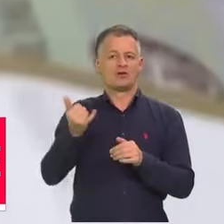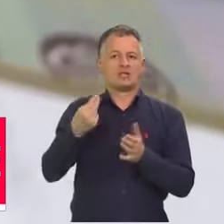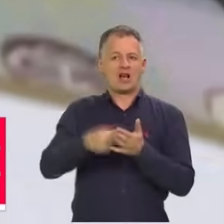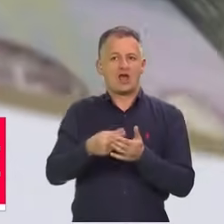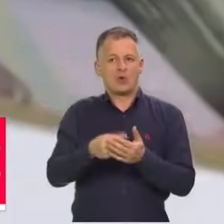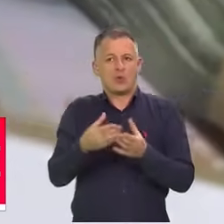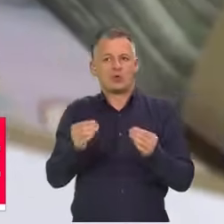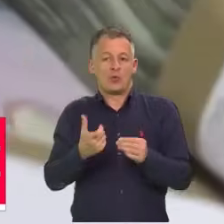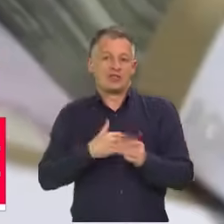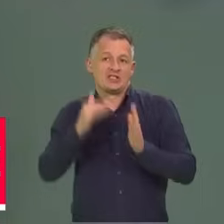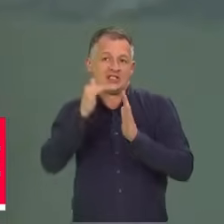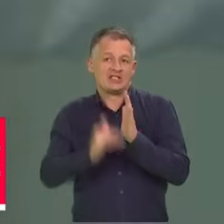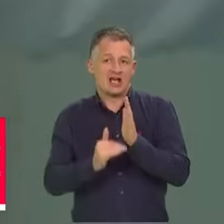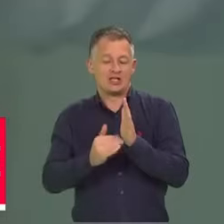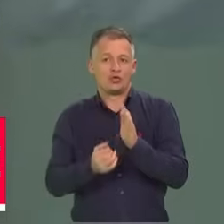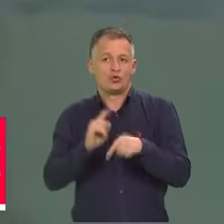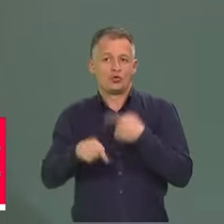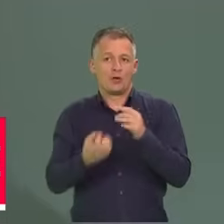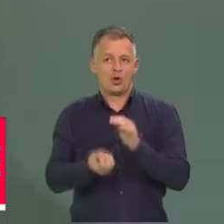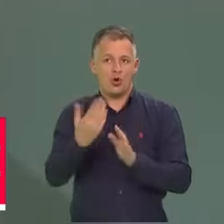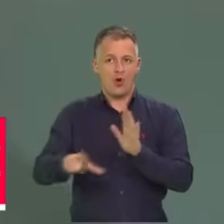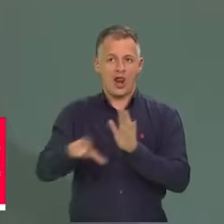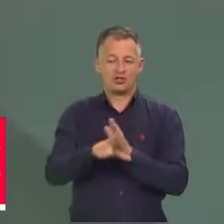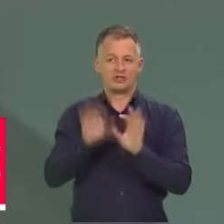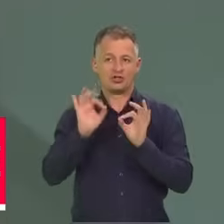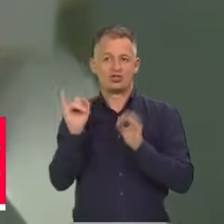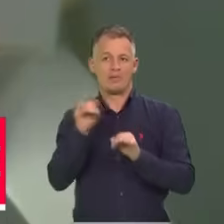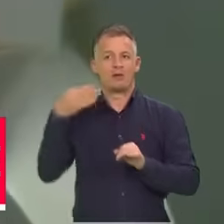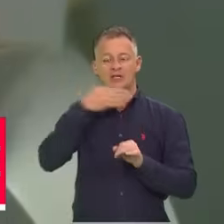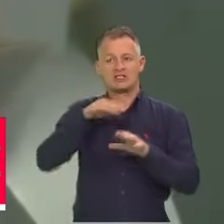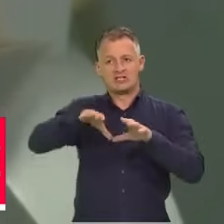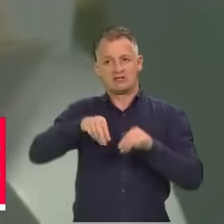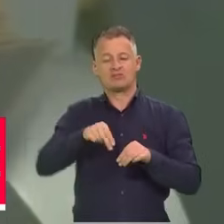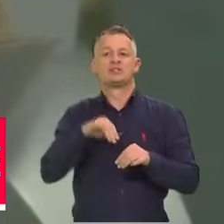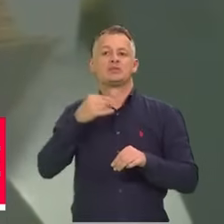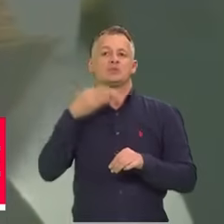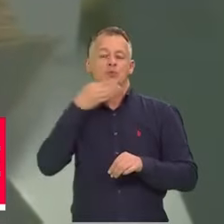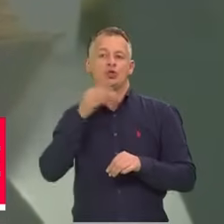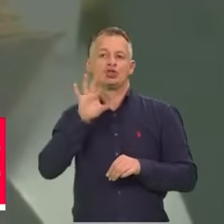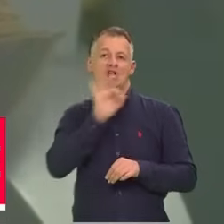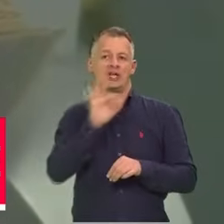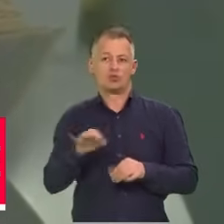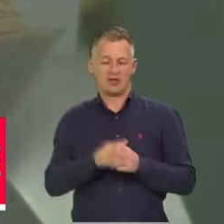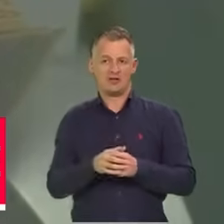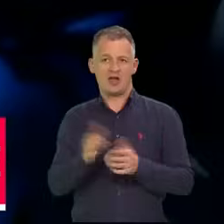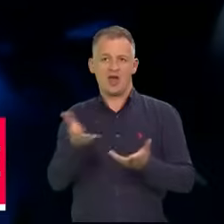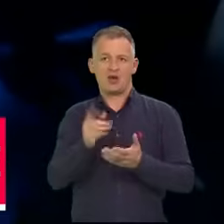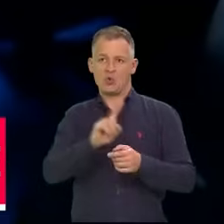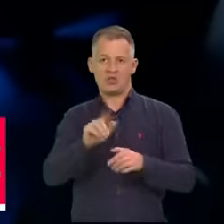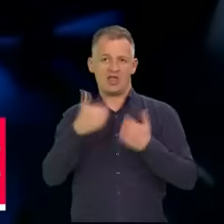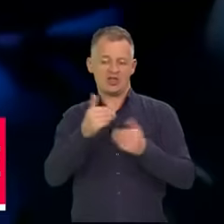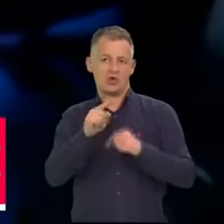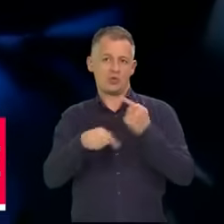ce este adoptată noua lege, mai ales a celor care primesc sporuri și de 50% din salariul de bază, care nu sunt acordate după criterii